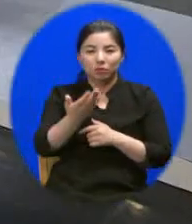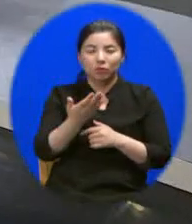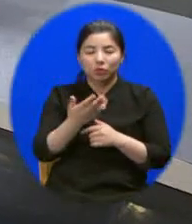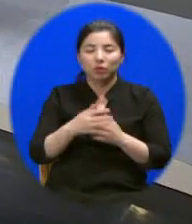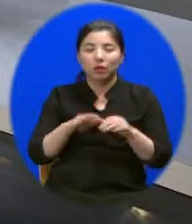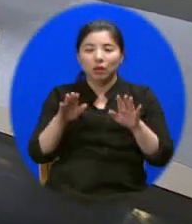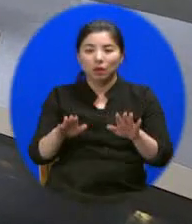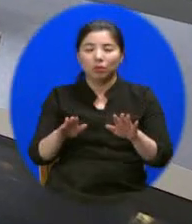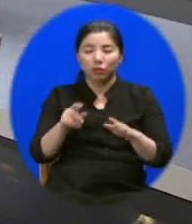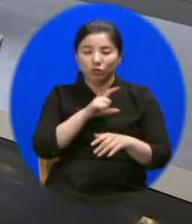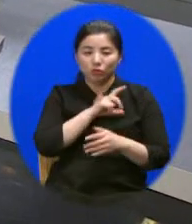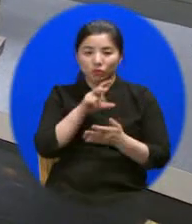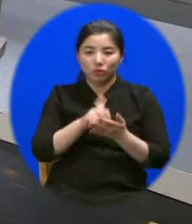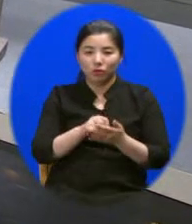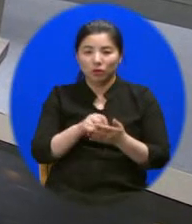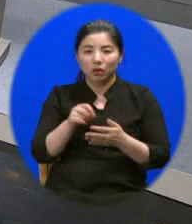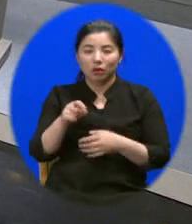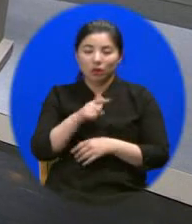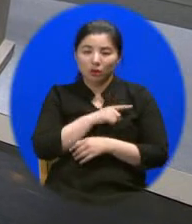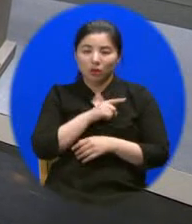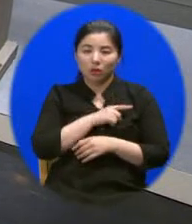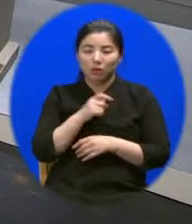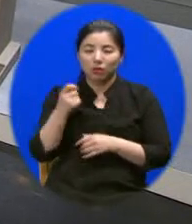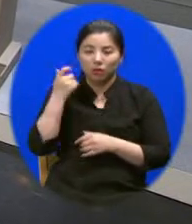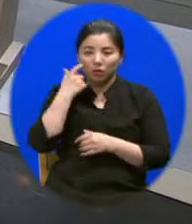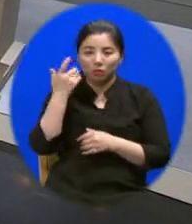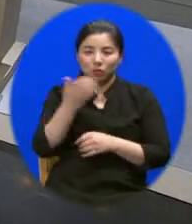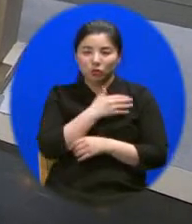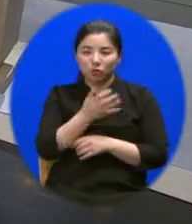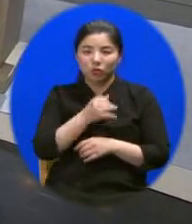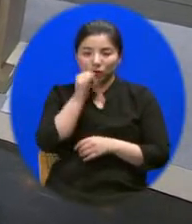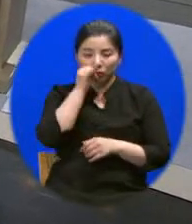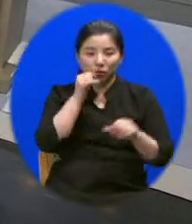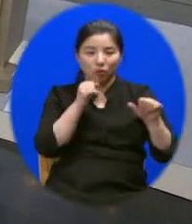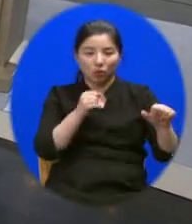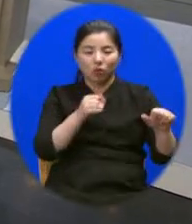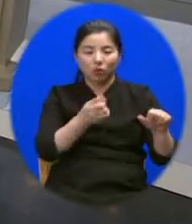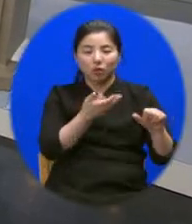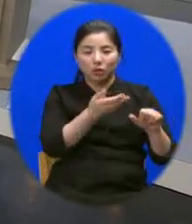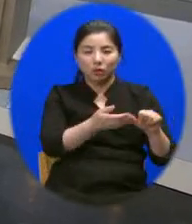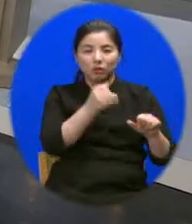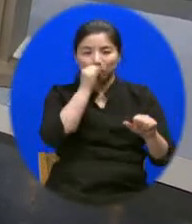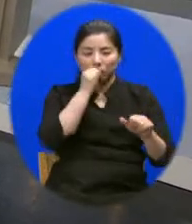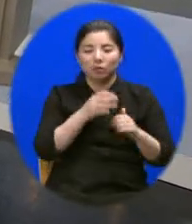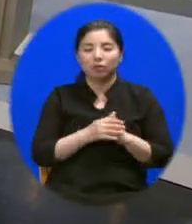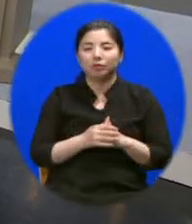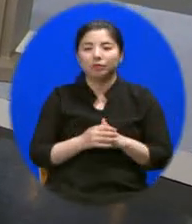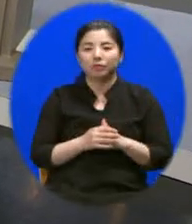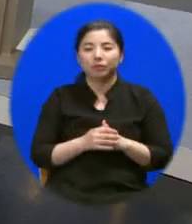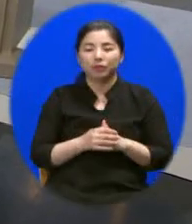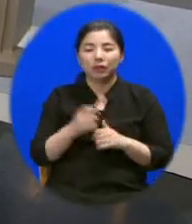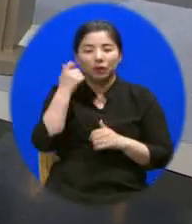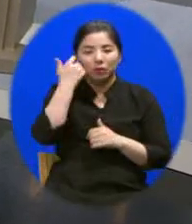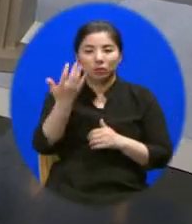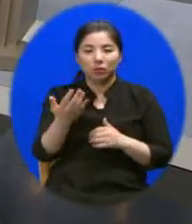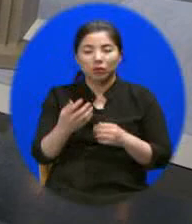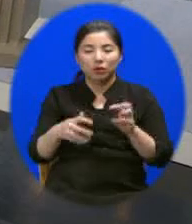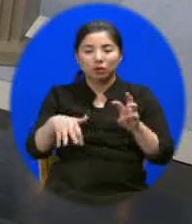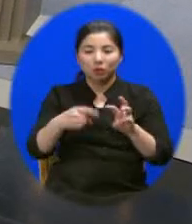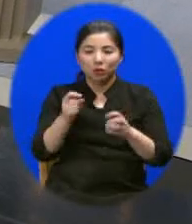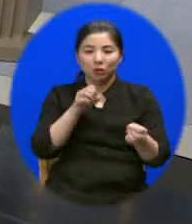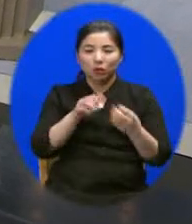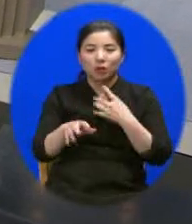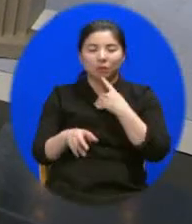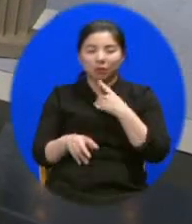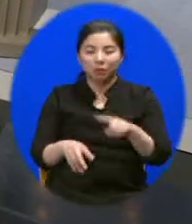이번 주제는 경제 수 후보에게 질문 권이 있구요 다모 주제는 이 무슨 부부에게 질문이 있습니다 자 질문 시간은 30초 답변은